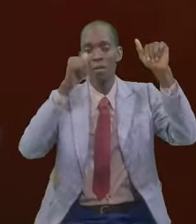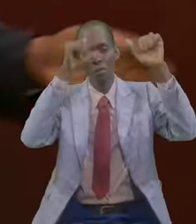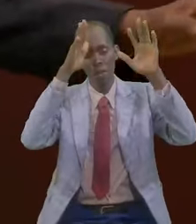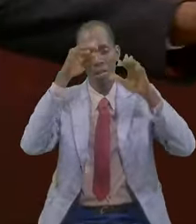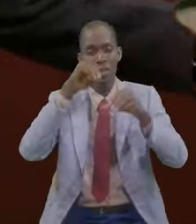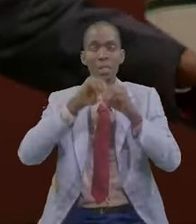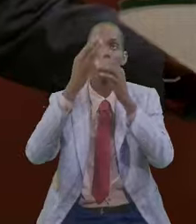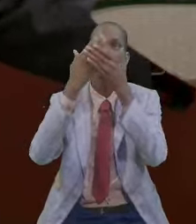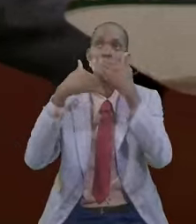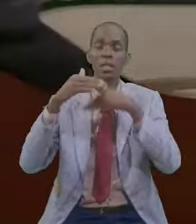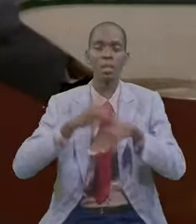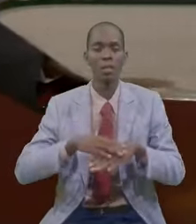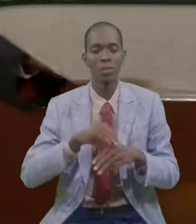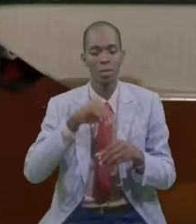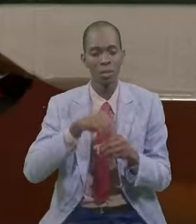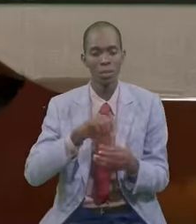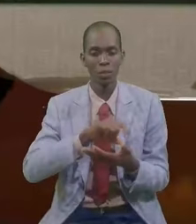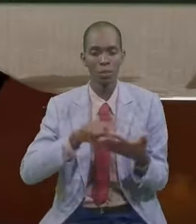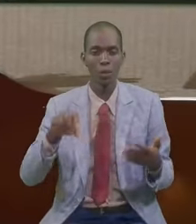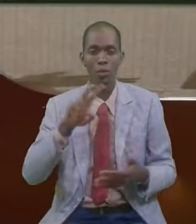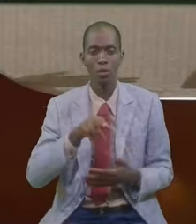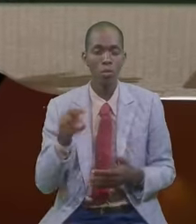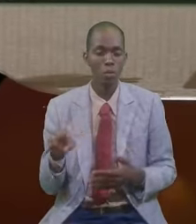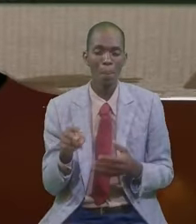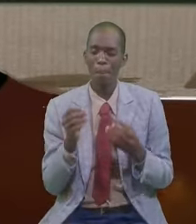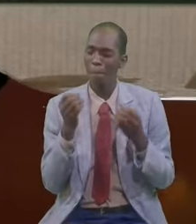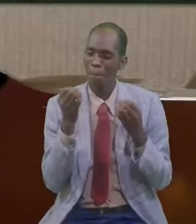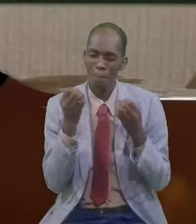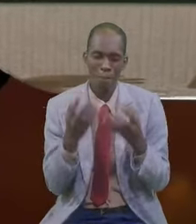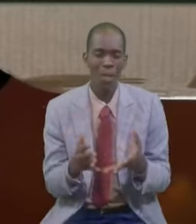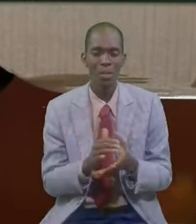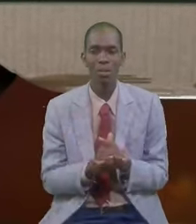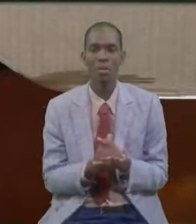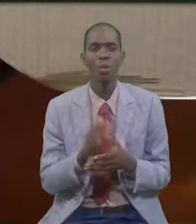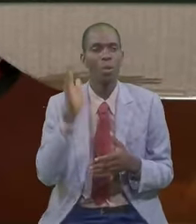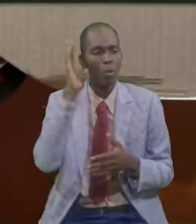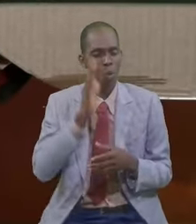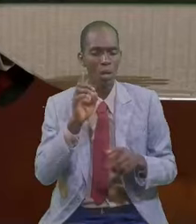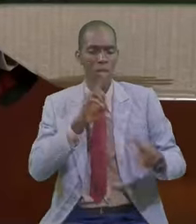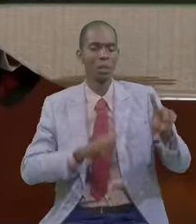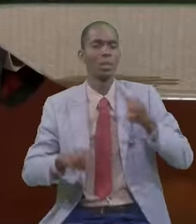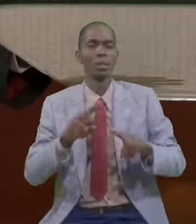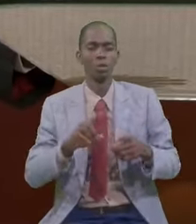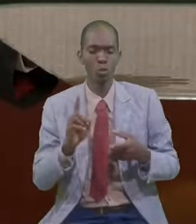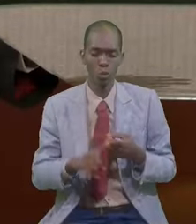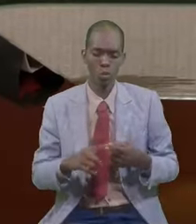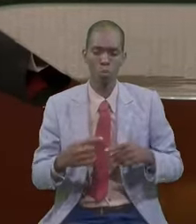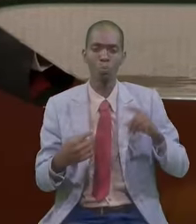les cieux. Verset 22, ici dit, plusieurs me diront en